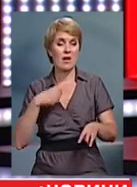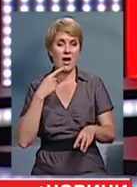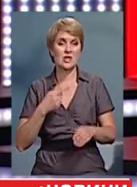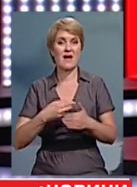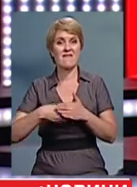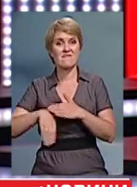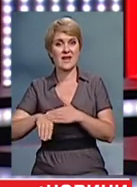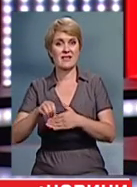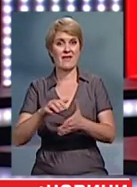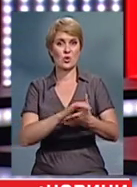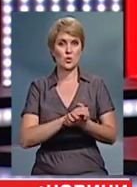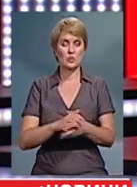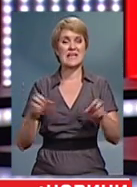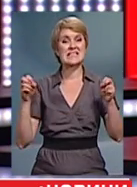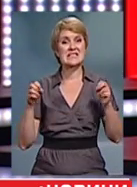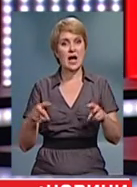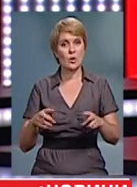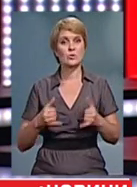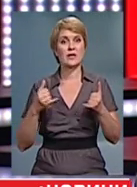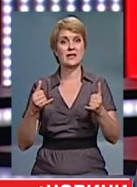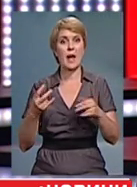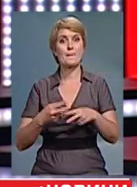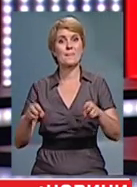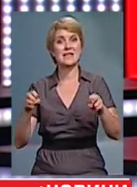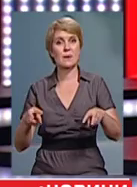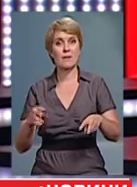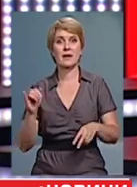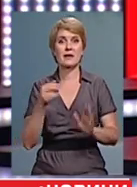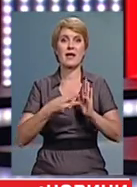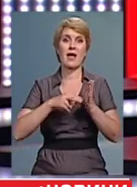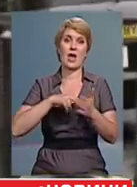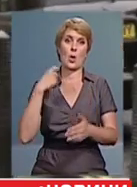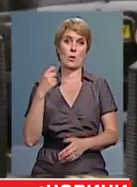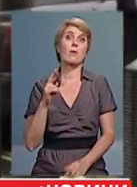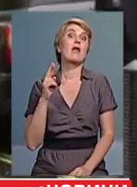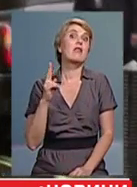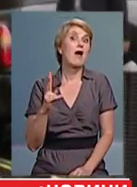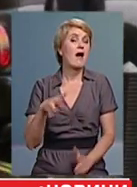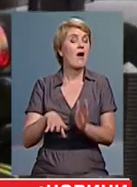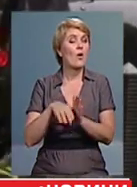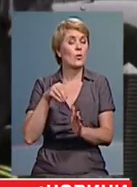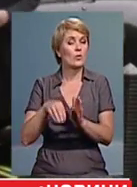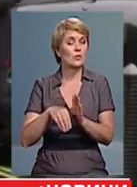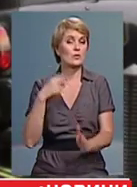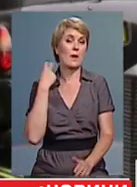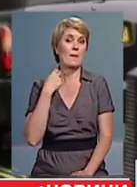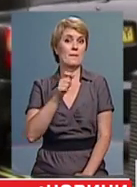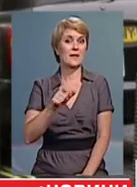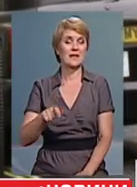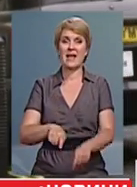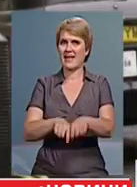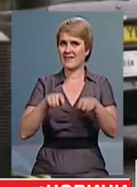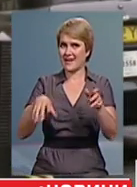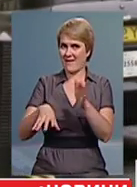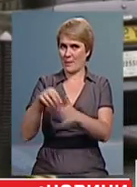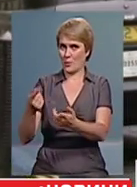та економіки. Як голосують британці, розкаже Наталія Пушкарук. По всій Британії відкриті виборчі дільниці.